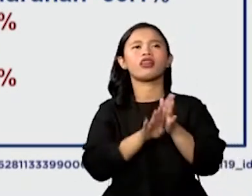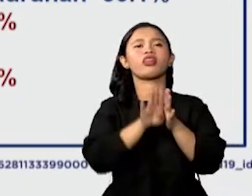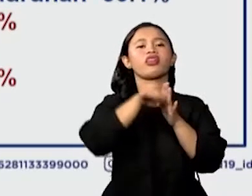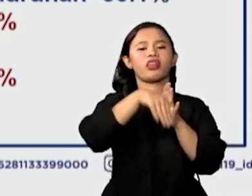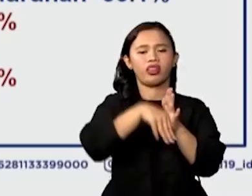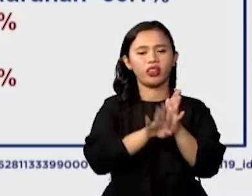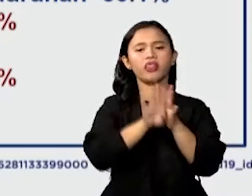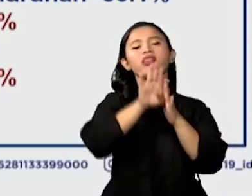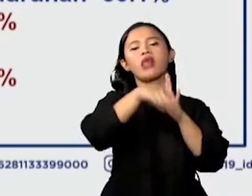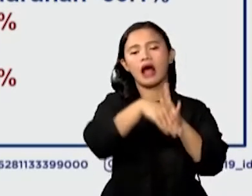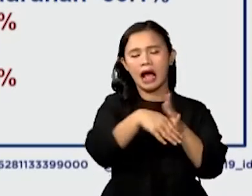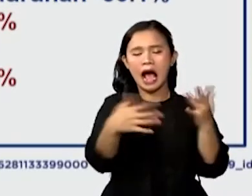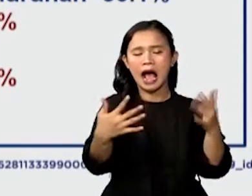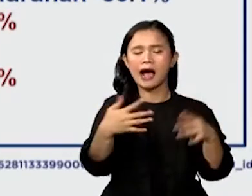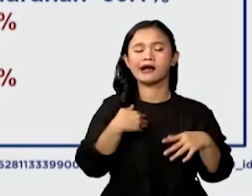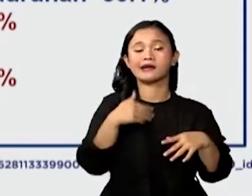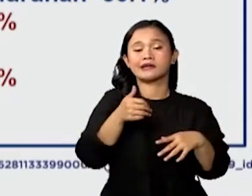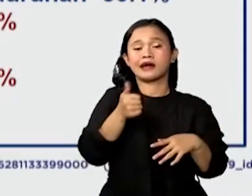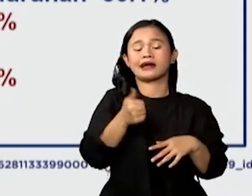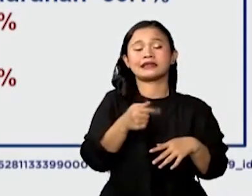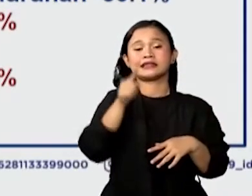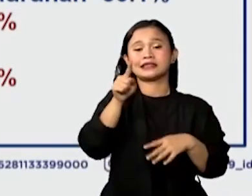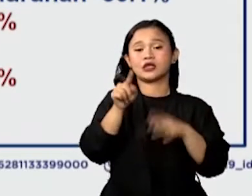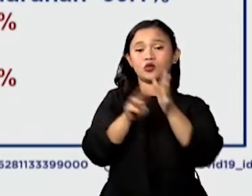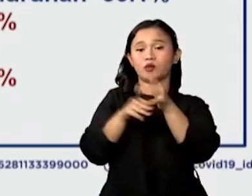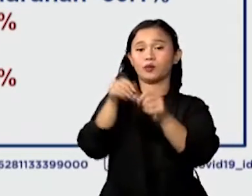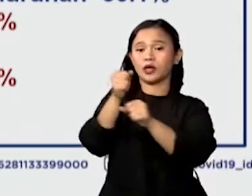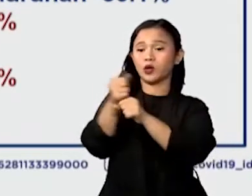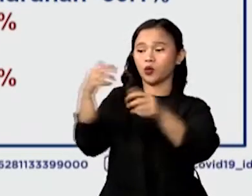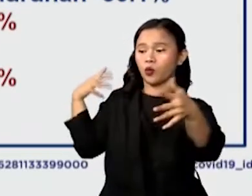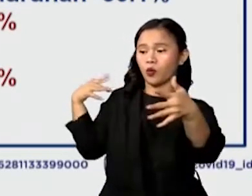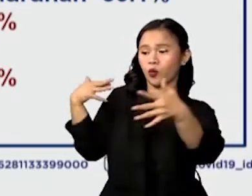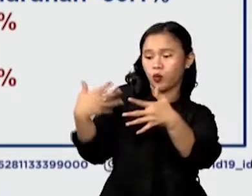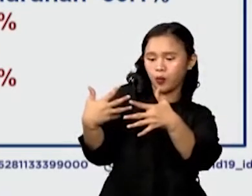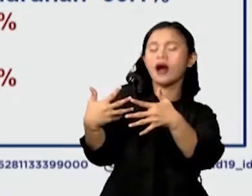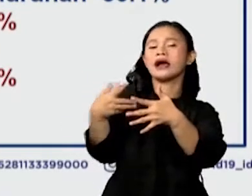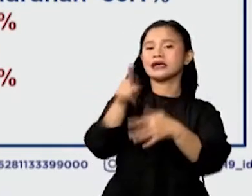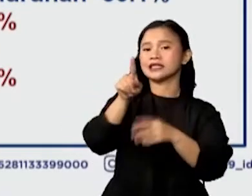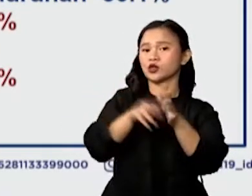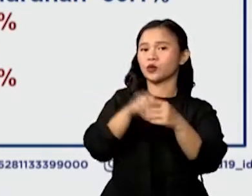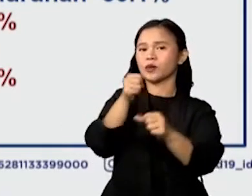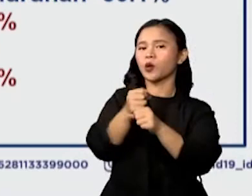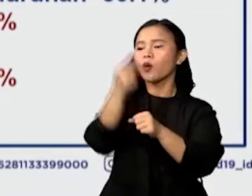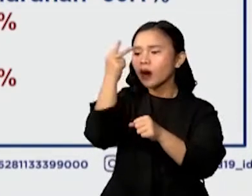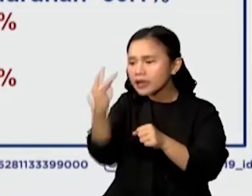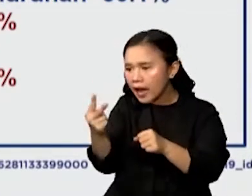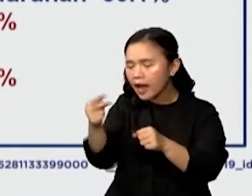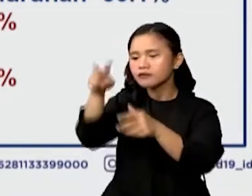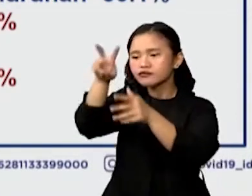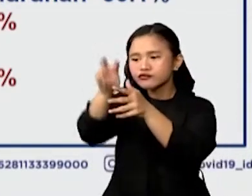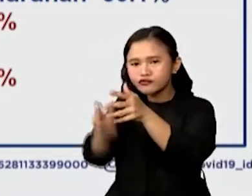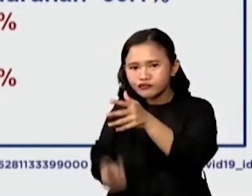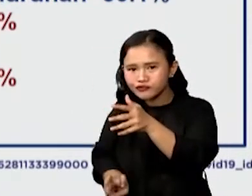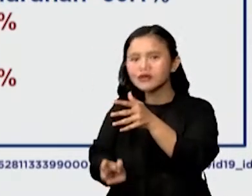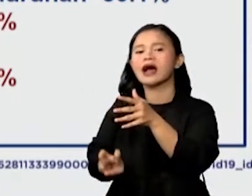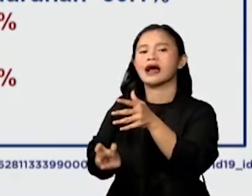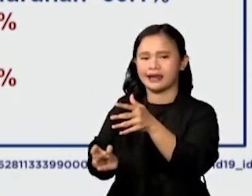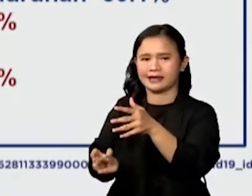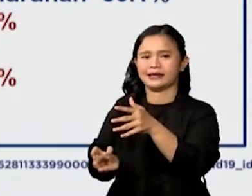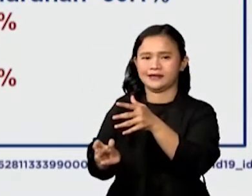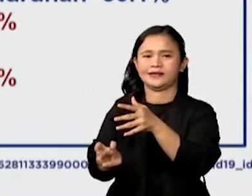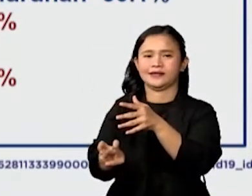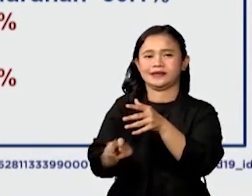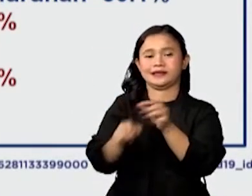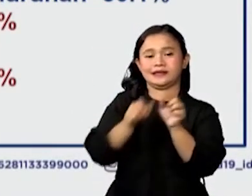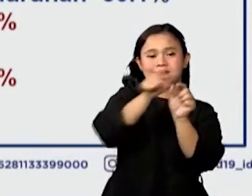smooth kalau kita melihat kurvanya menggunakan analisis mingguan. Ya. Jadi satu grafik itu, satu